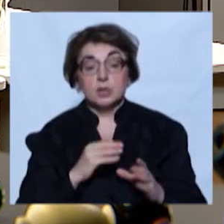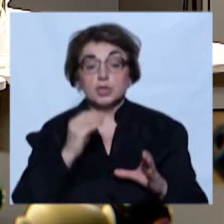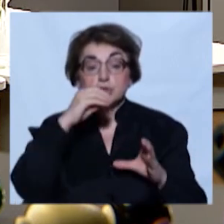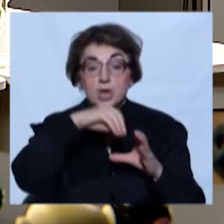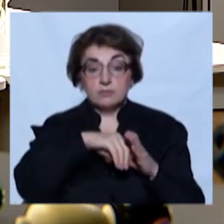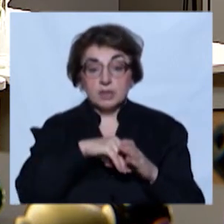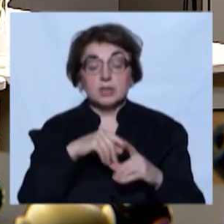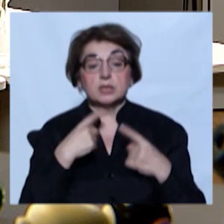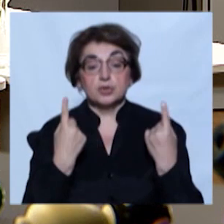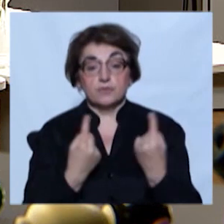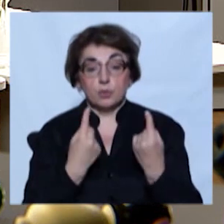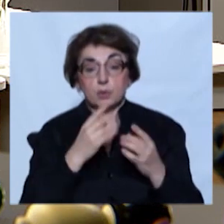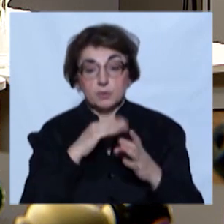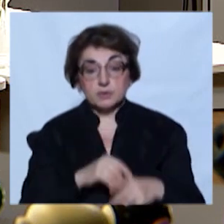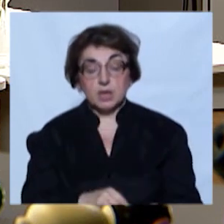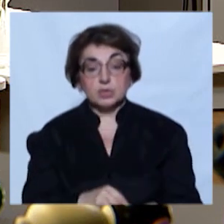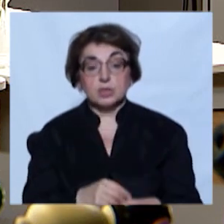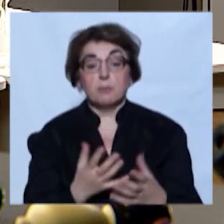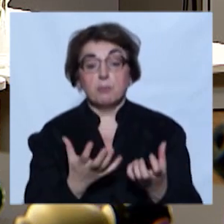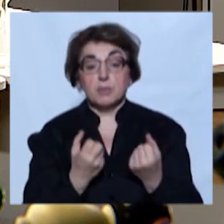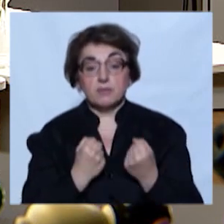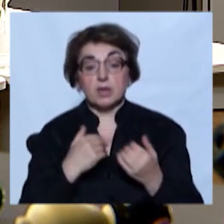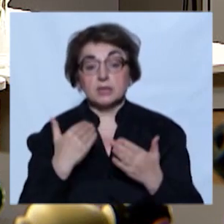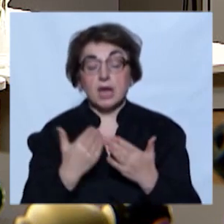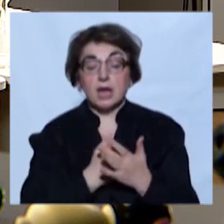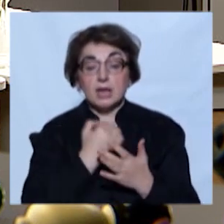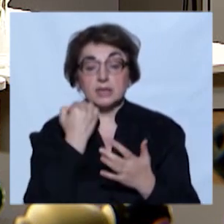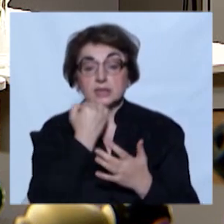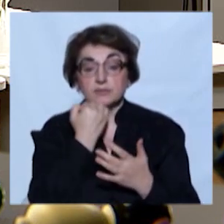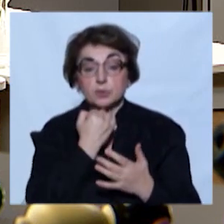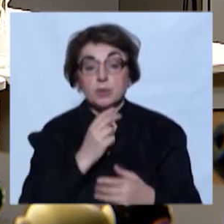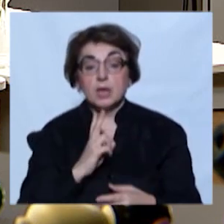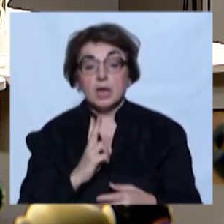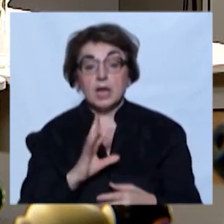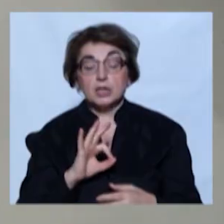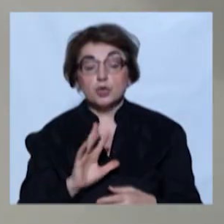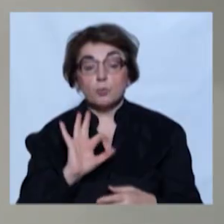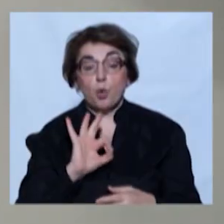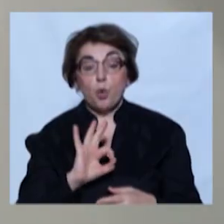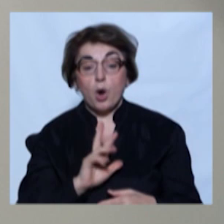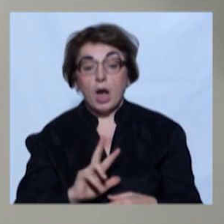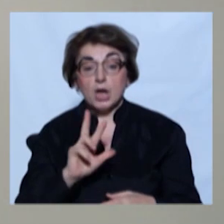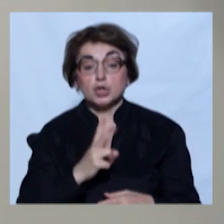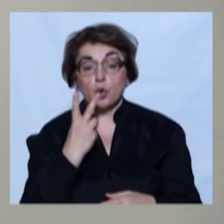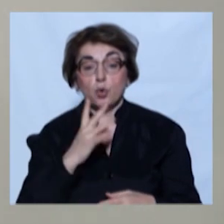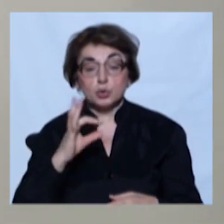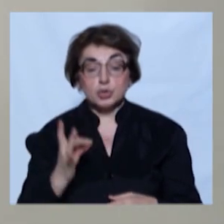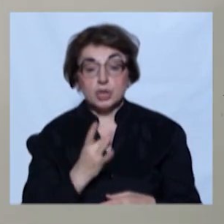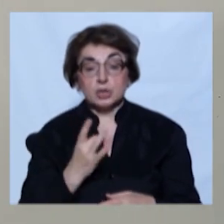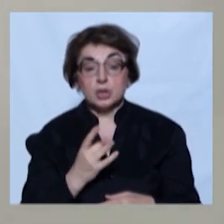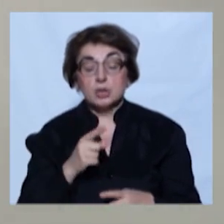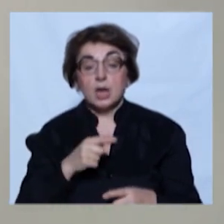მოვათავსეთ წყალში, მივიღეთ ახალი ნივთიერება კალციუმ ოაშ 2-ჯერ და